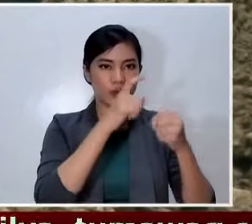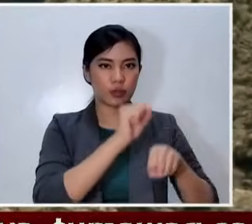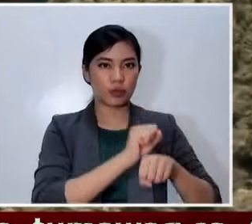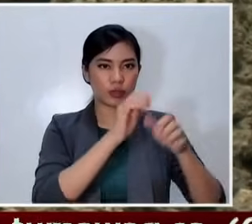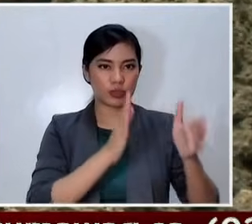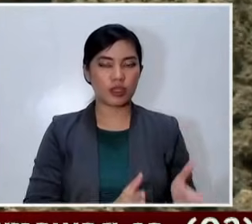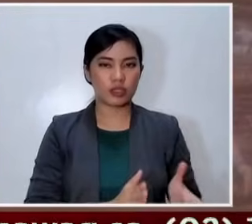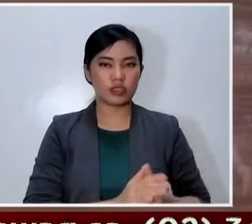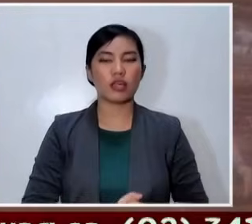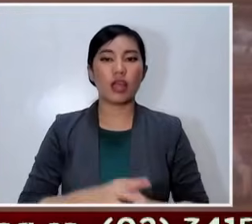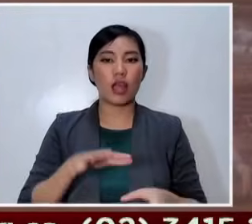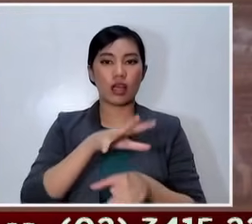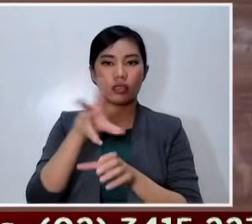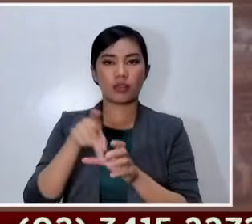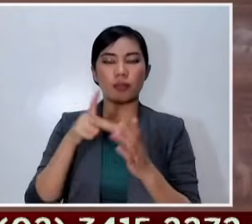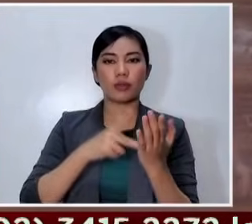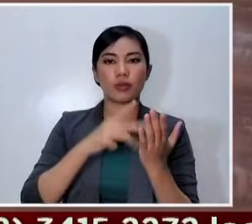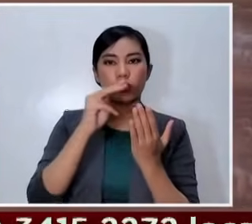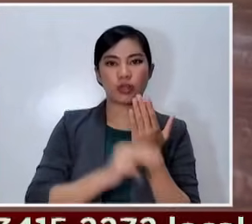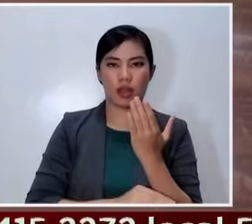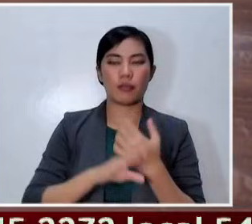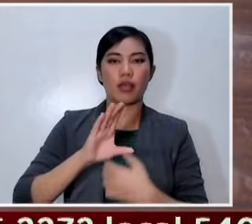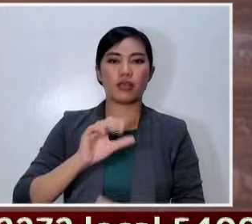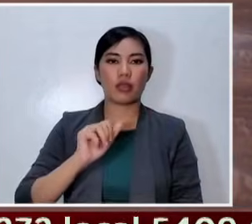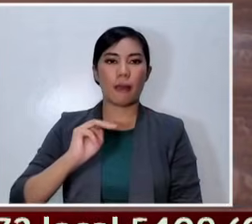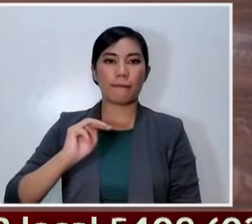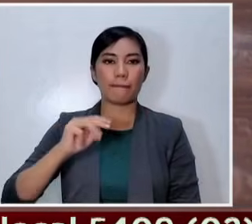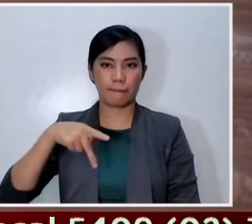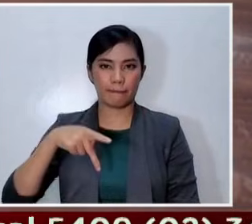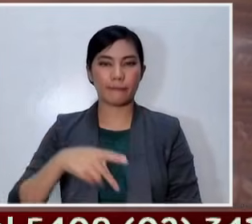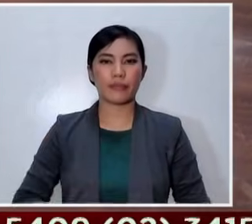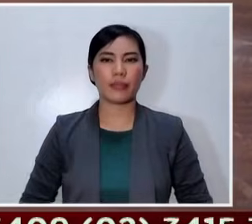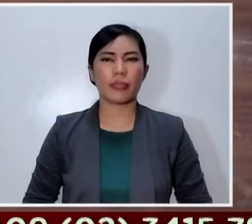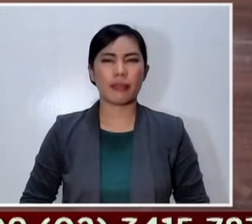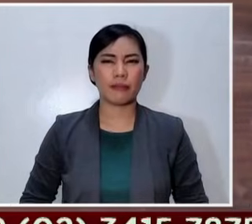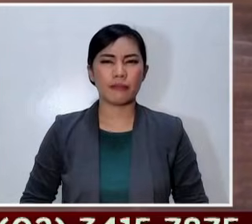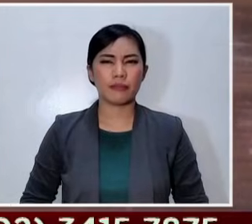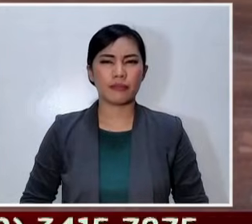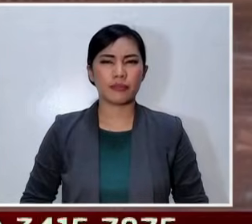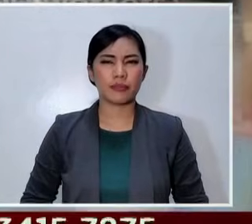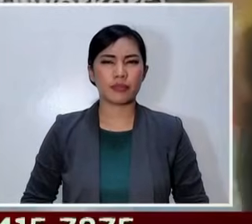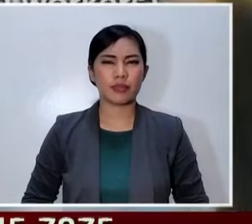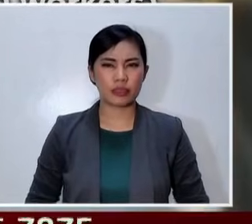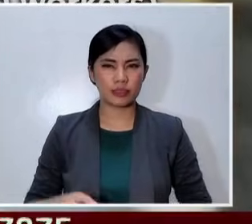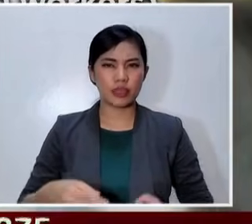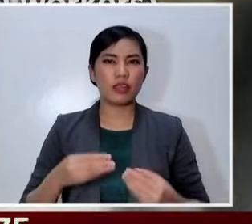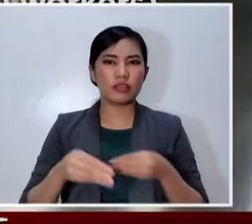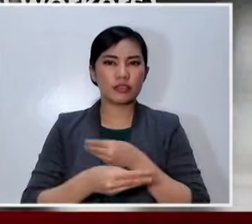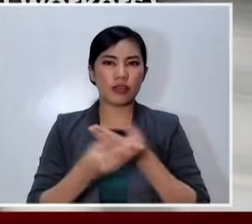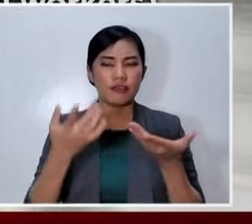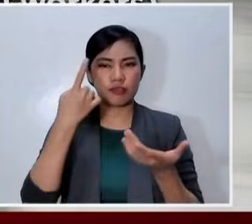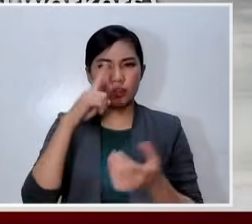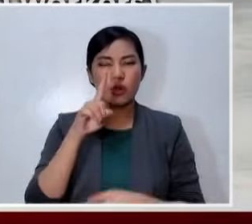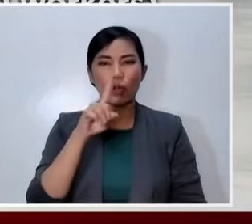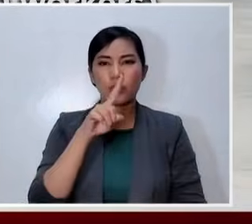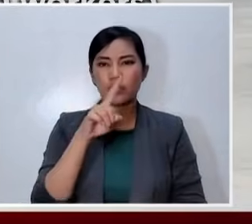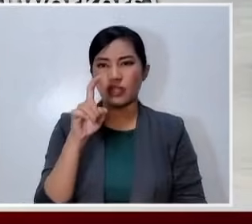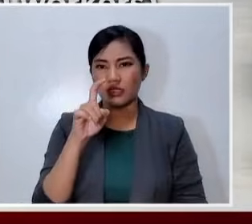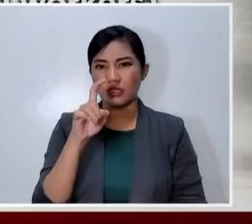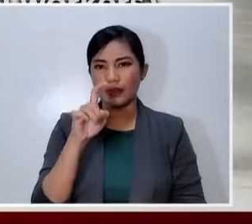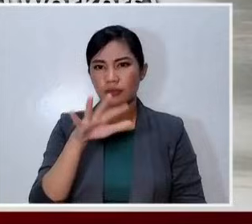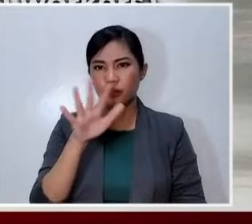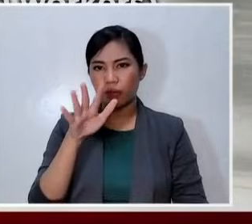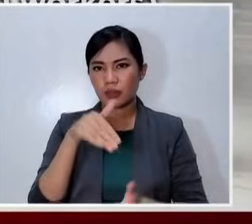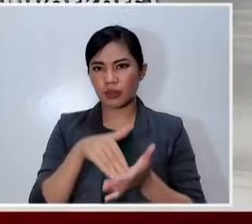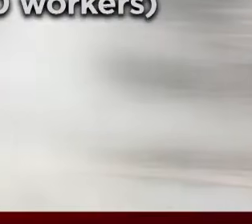CAMP. 5,000 pisong one-time cash assistance ang target ipamahagi sa 155,000 workers sa NCR,